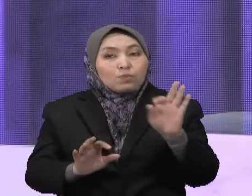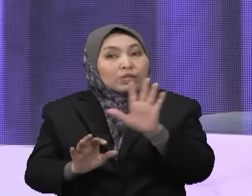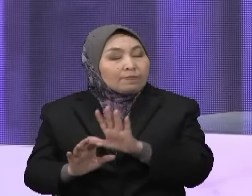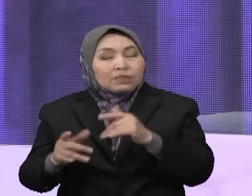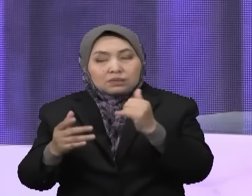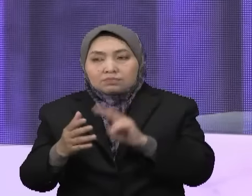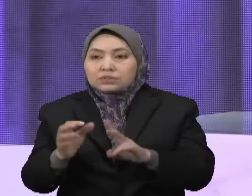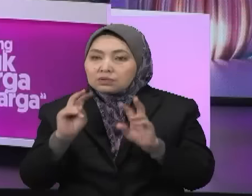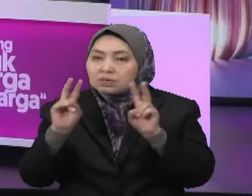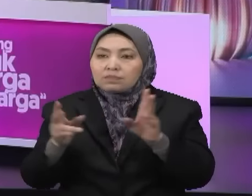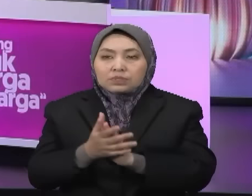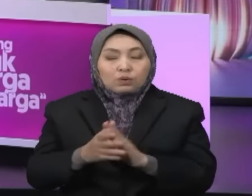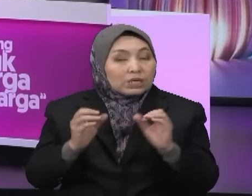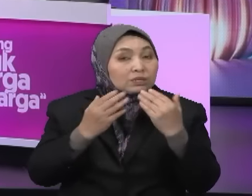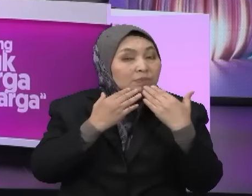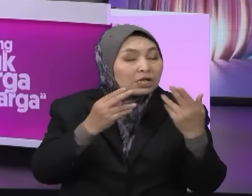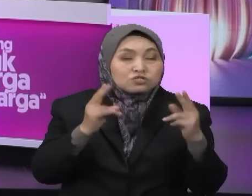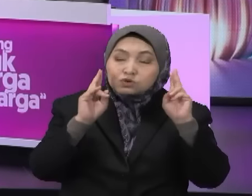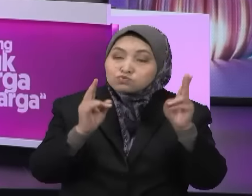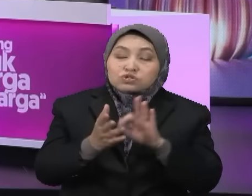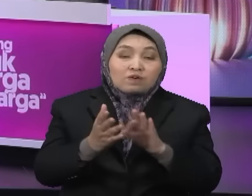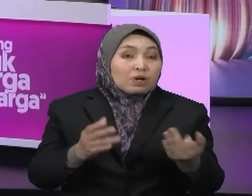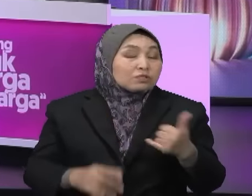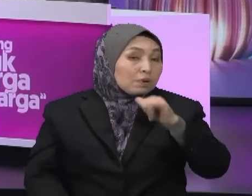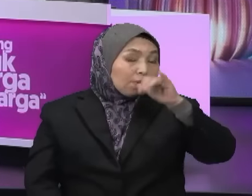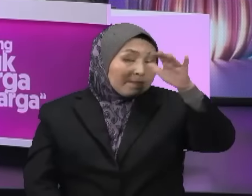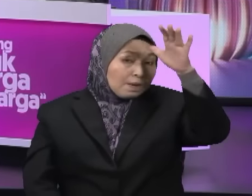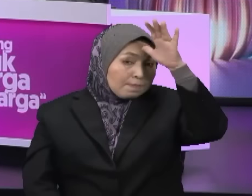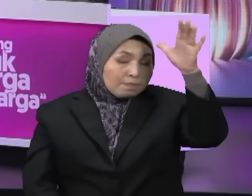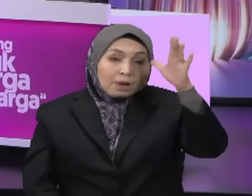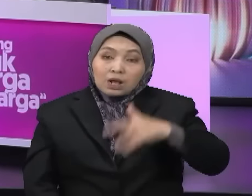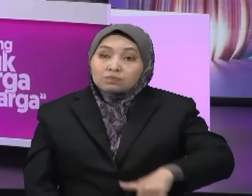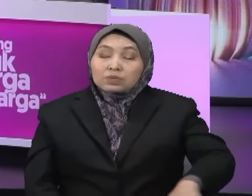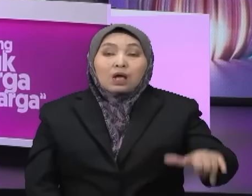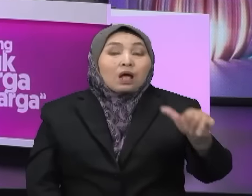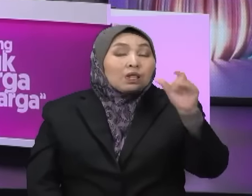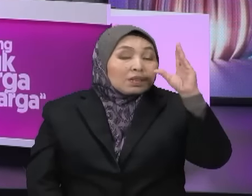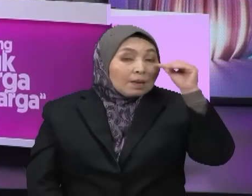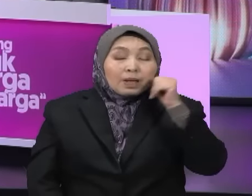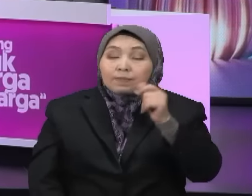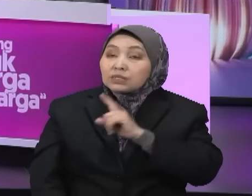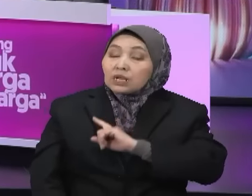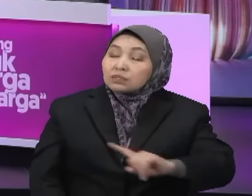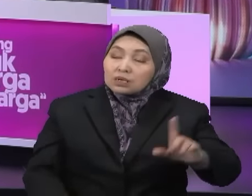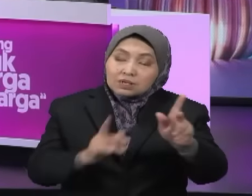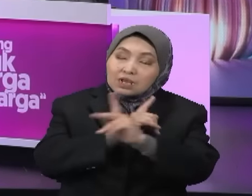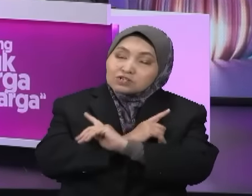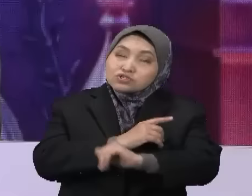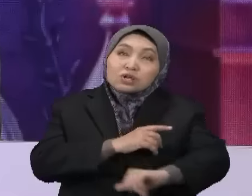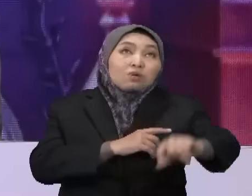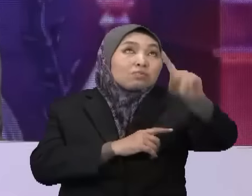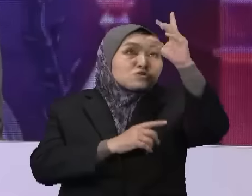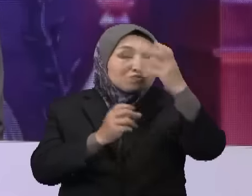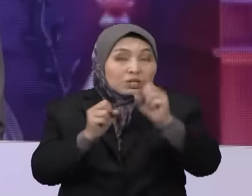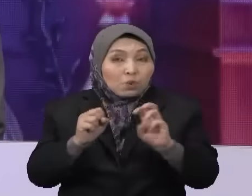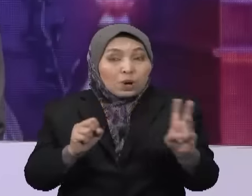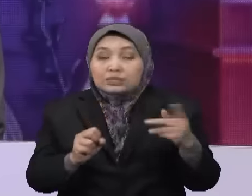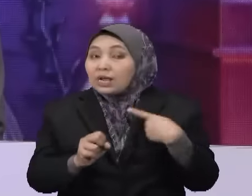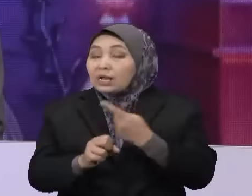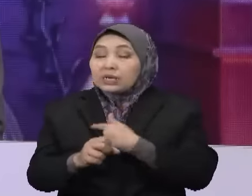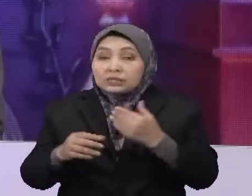Ustaz Tarmizi. Terima kasih Al-Fadhil Ustaz Fas. Ayah dan bonda, tuan-tuan dan puan-puan, muslimin dan muslimat, sahabat-sahabat Al-Quran yang kasih Allah Subhanahu Wa Taala, kita